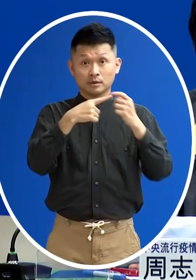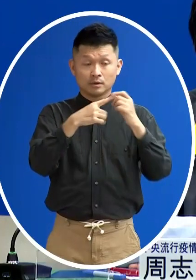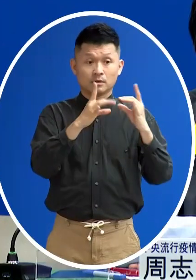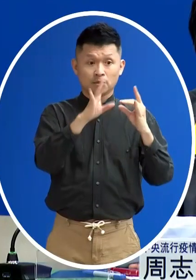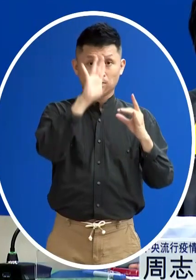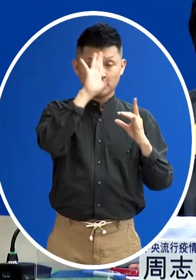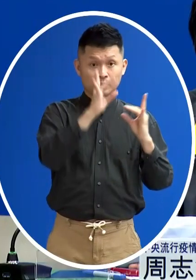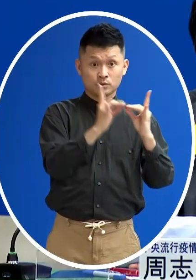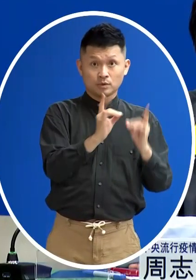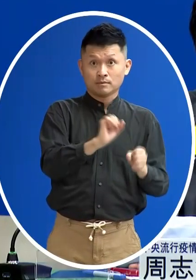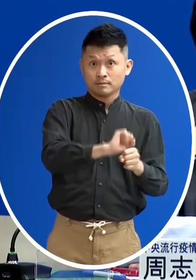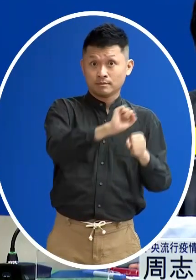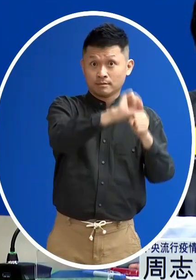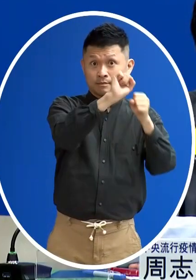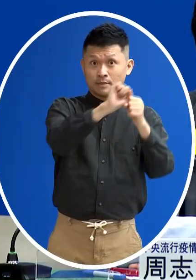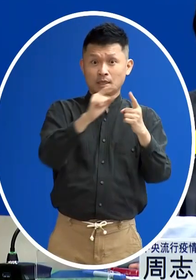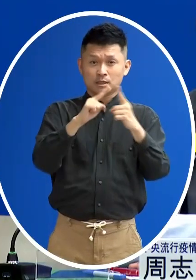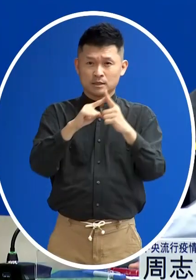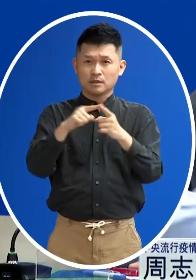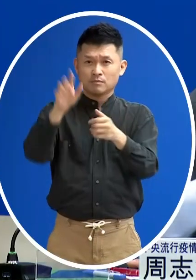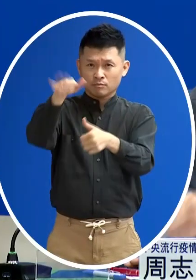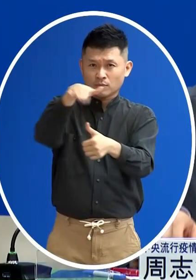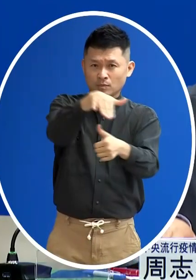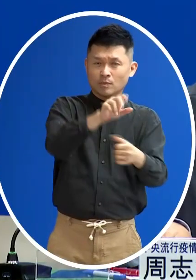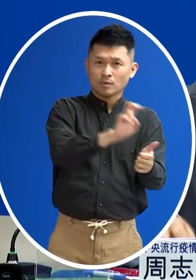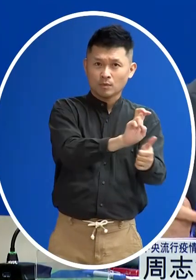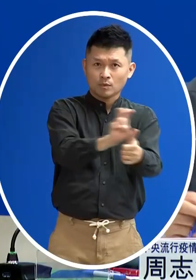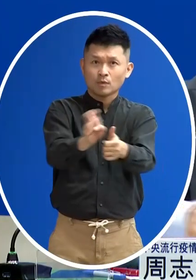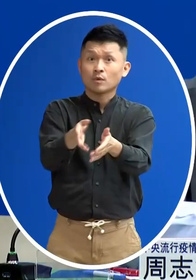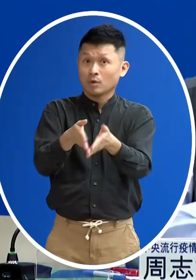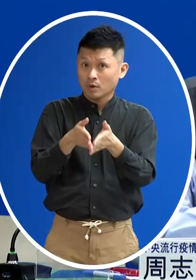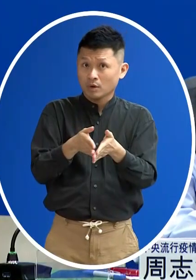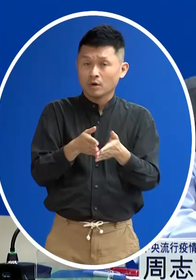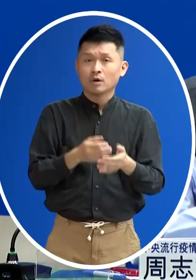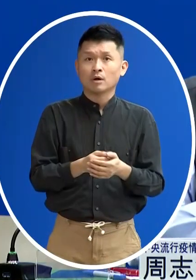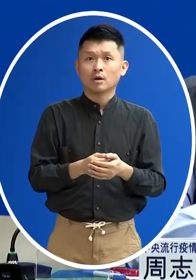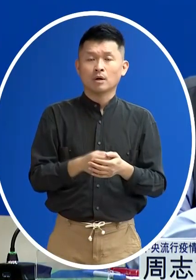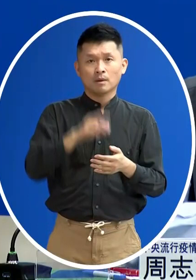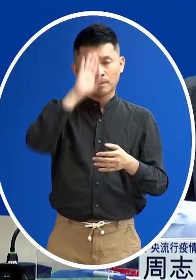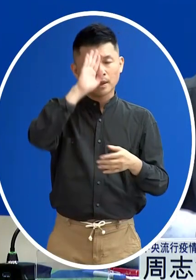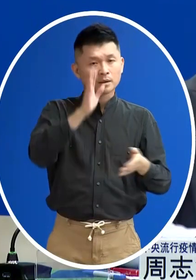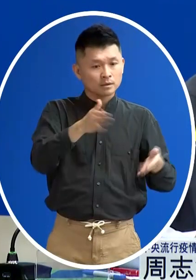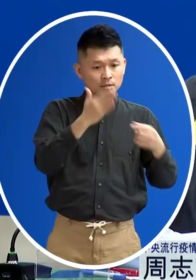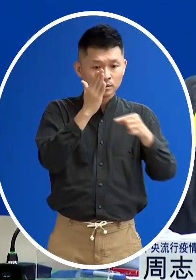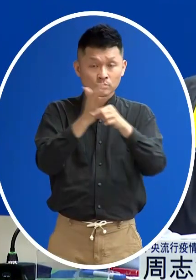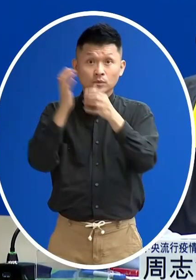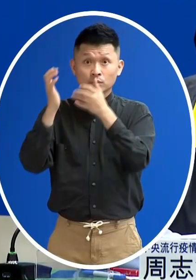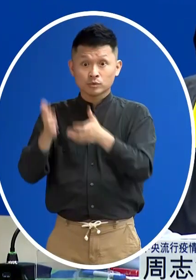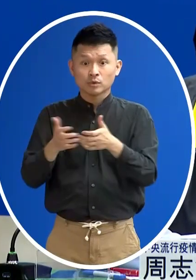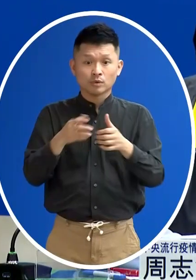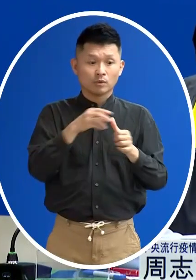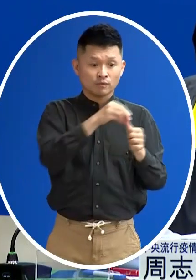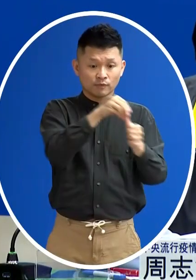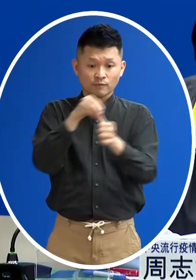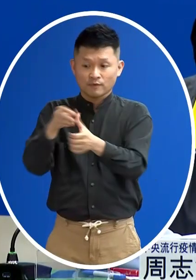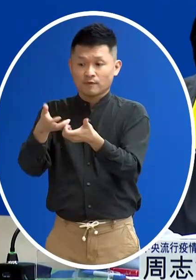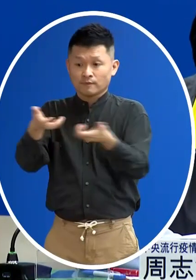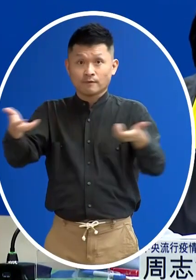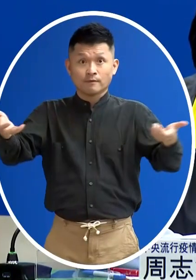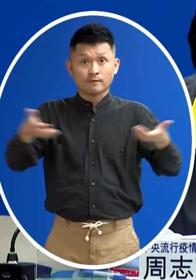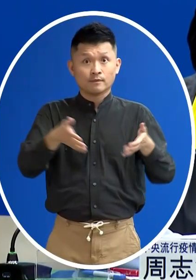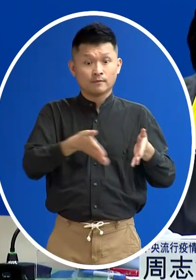扩增，所以需要更多的人力来照顾之外，因为我们的轻重症分流的情形现在在继续